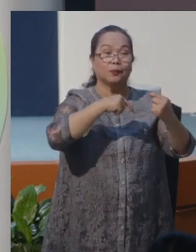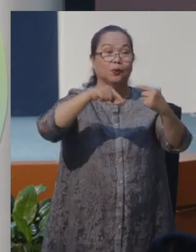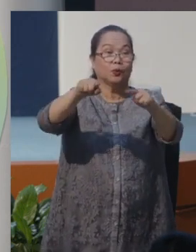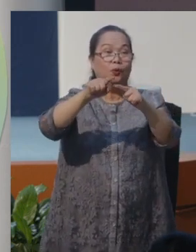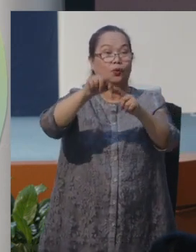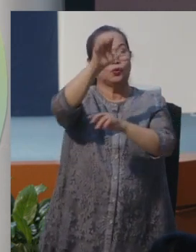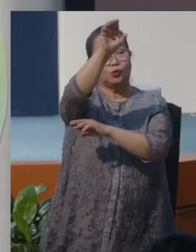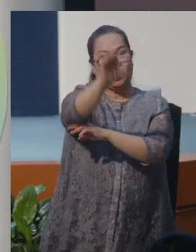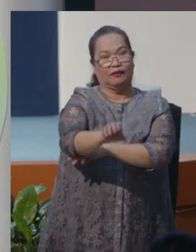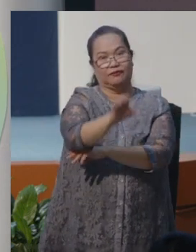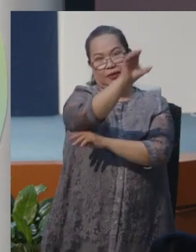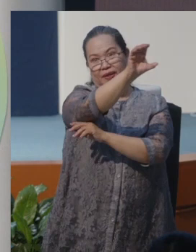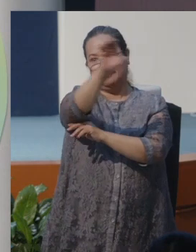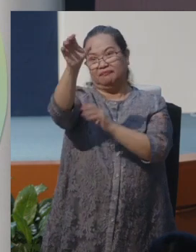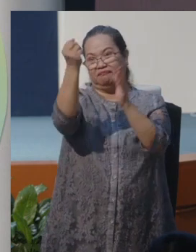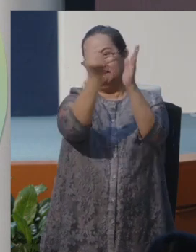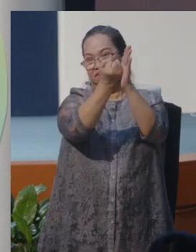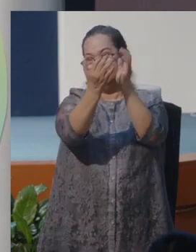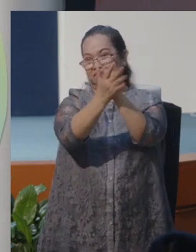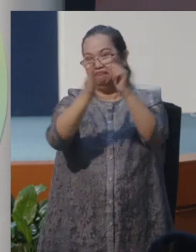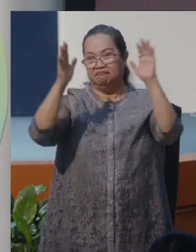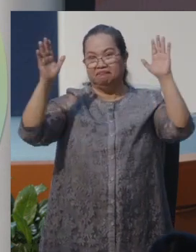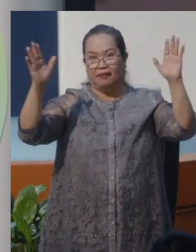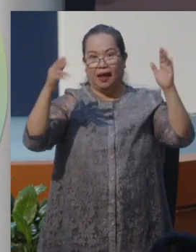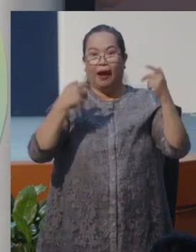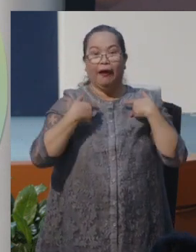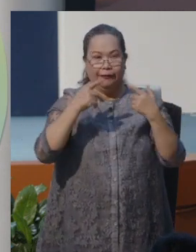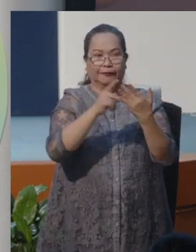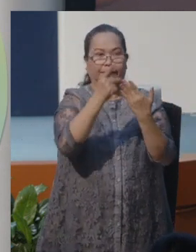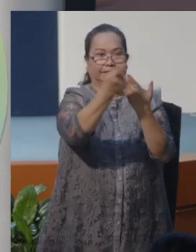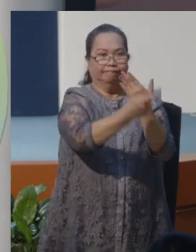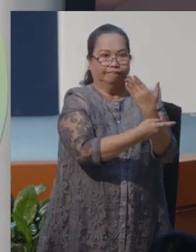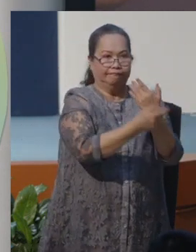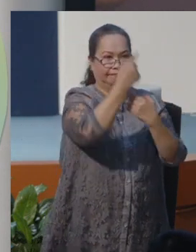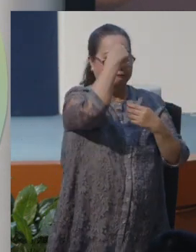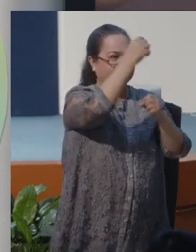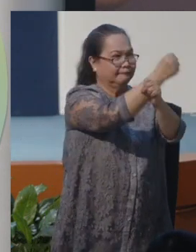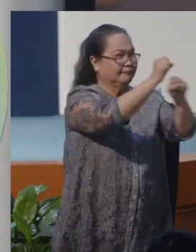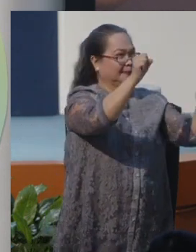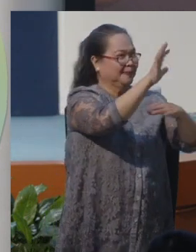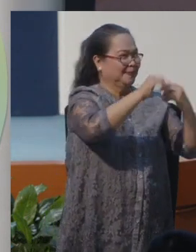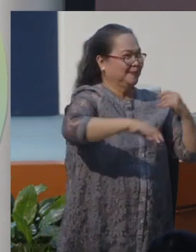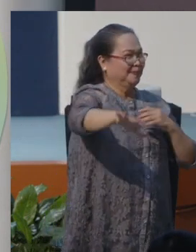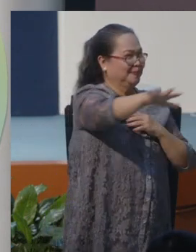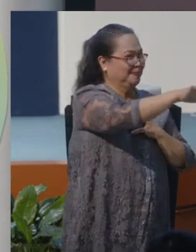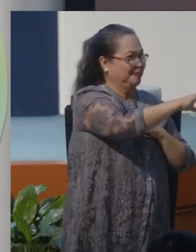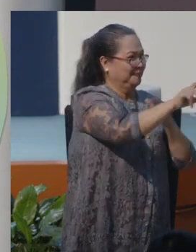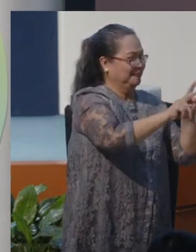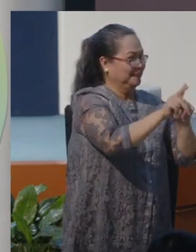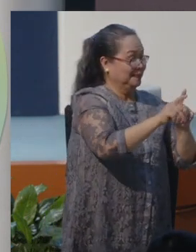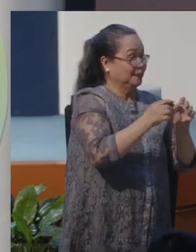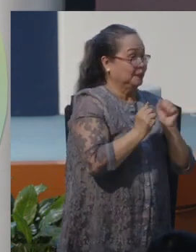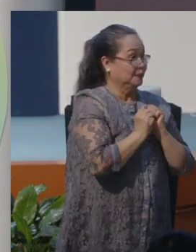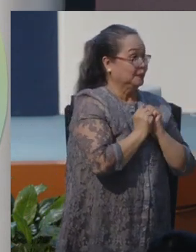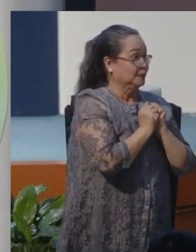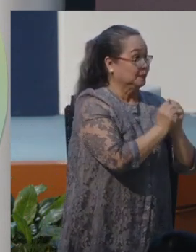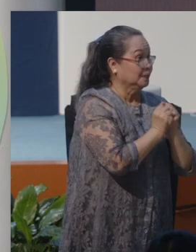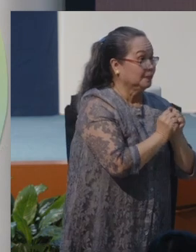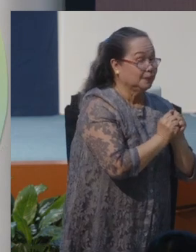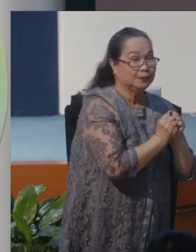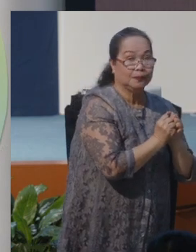sa krus. Merong programa ang Panginoon para sa kaligtasan ng lahat. At kasama dyan ang